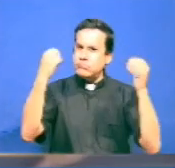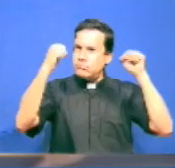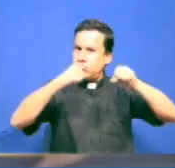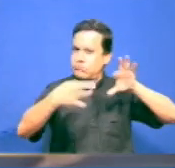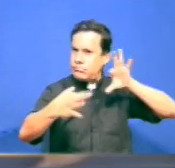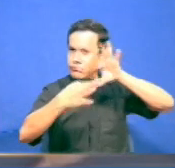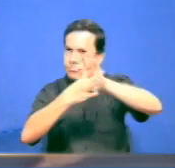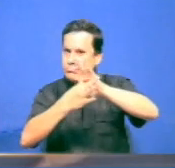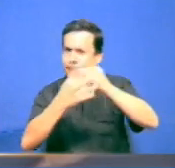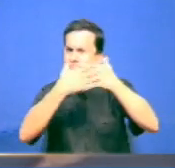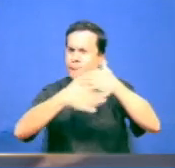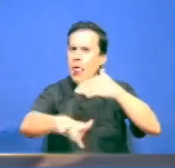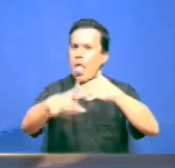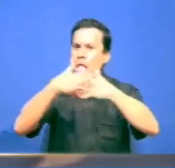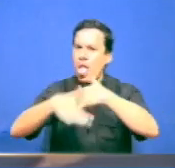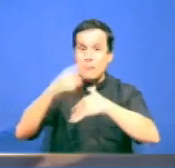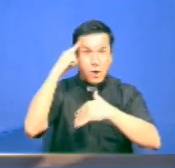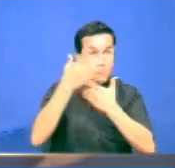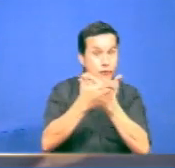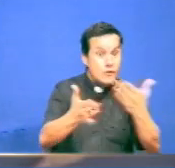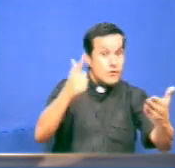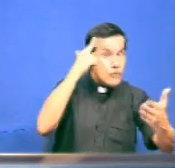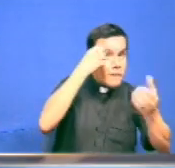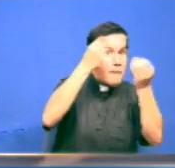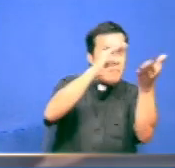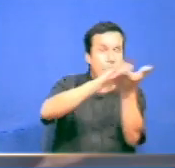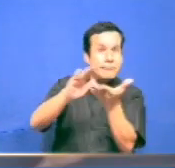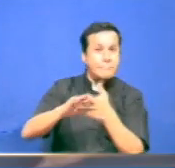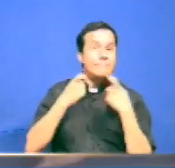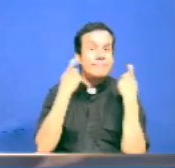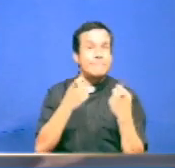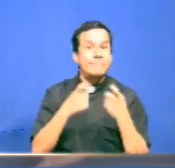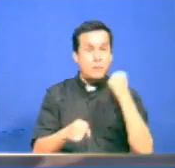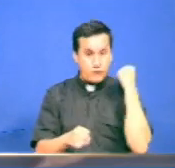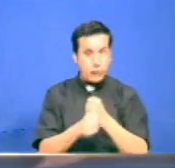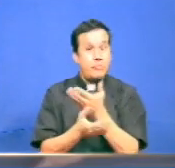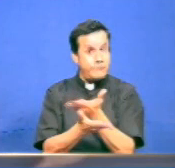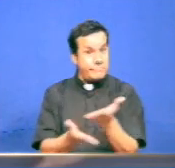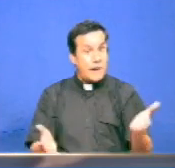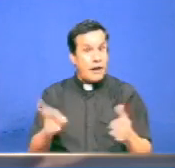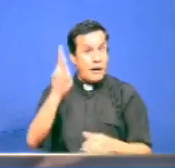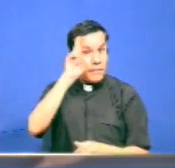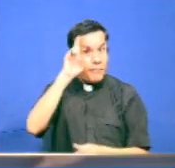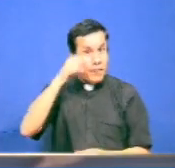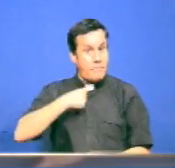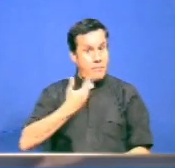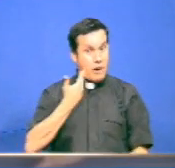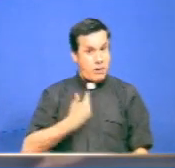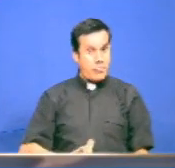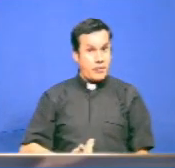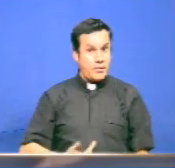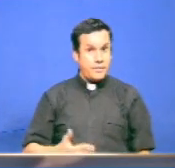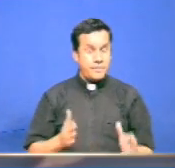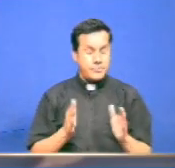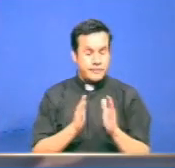milele, itakayomwagika kwa ajili yenu na kwa ajili ya wengi kwa maondoleo ya dhambi. Fanyeni hivi kwa kunikumbuka